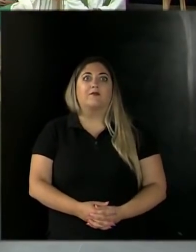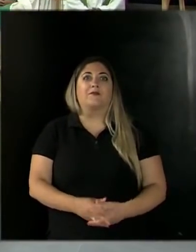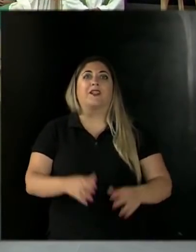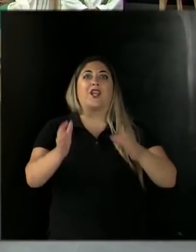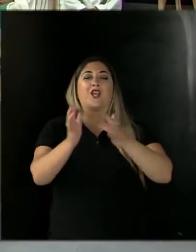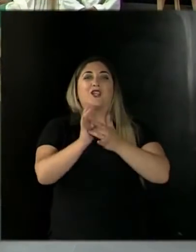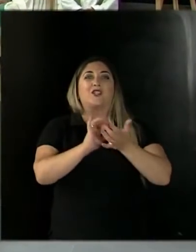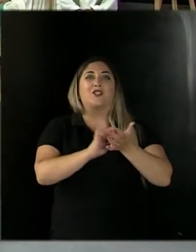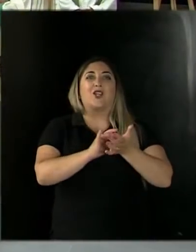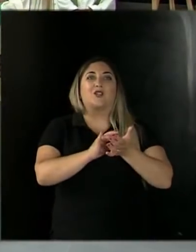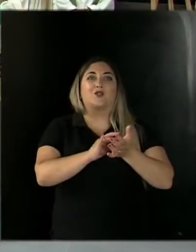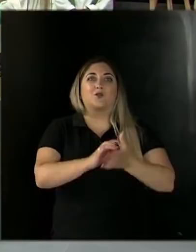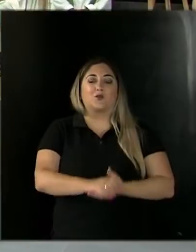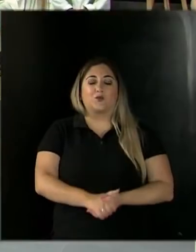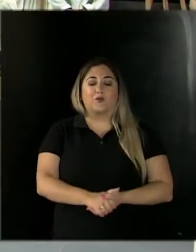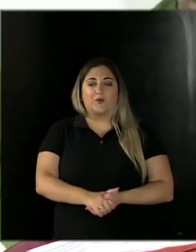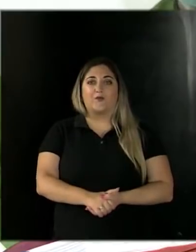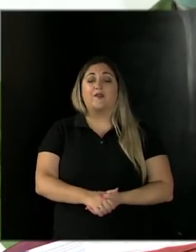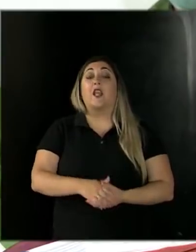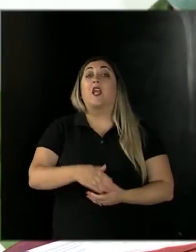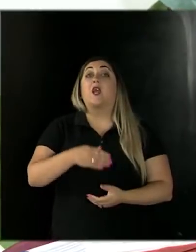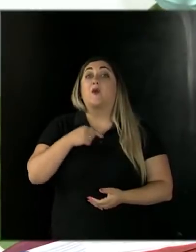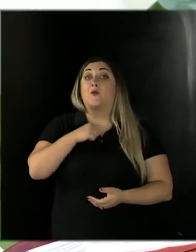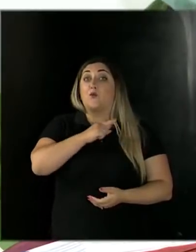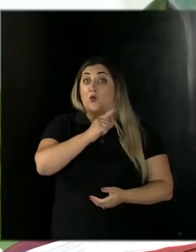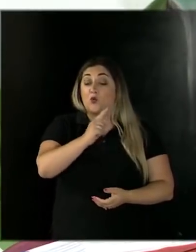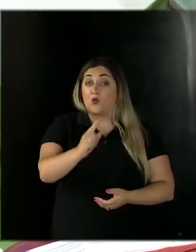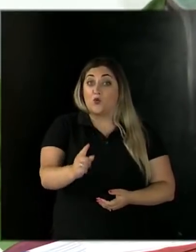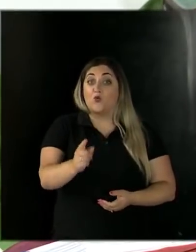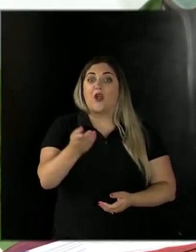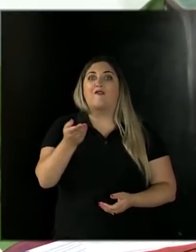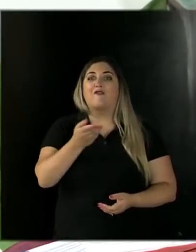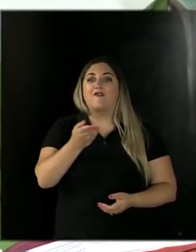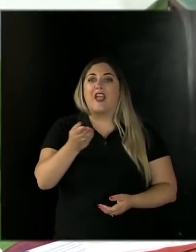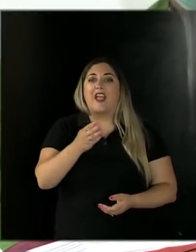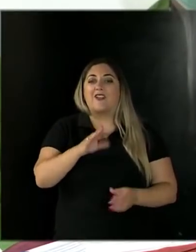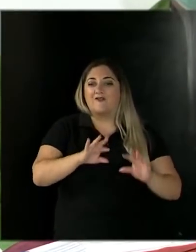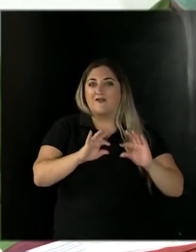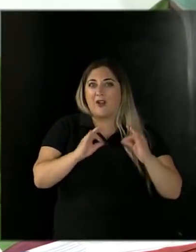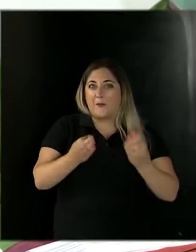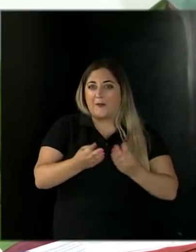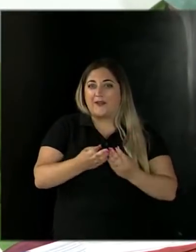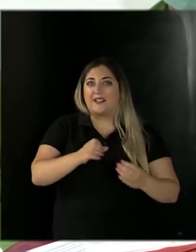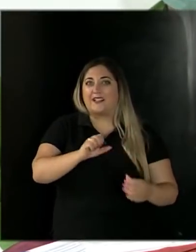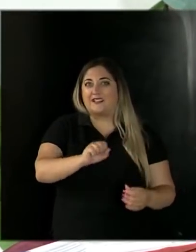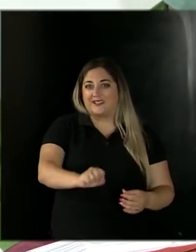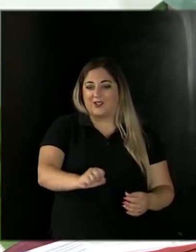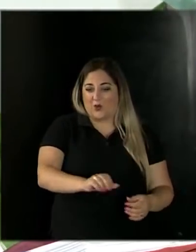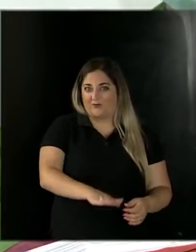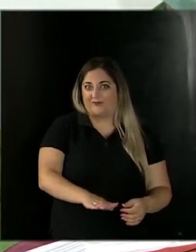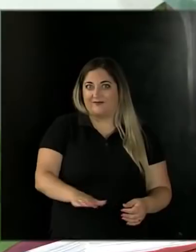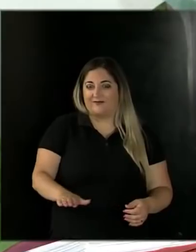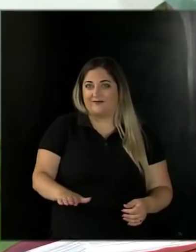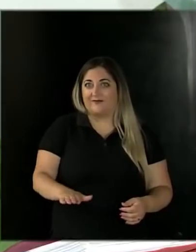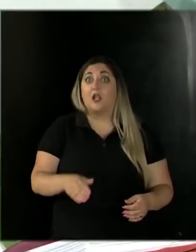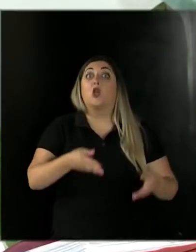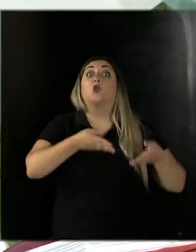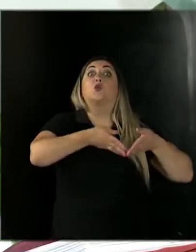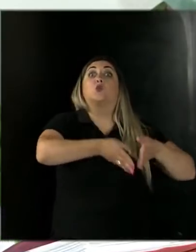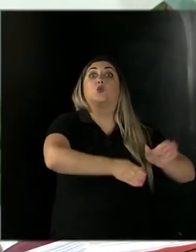Ġesu imur lura fejn trabba. Il-fatt għalkemm twieled